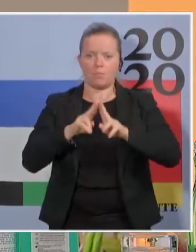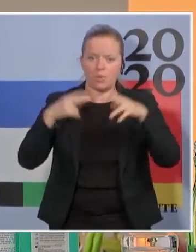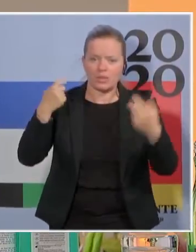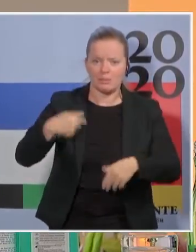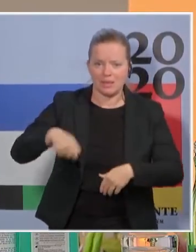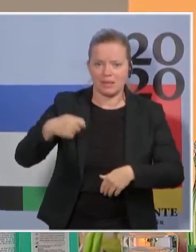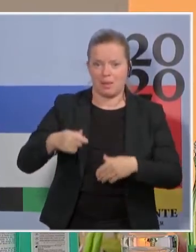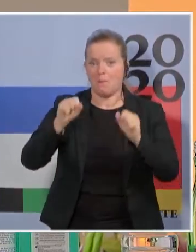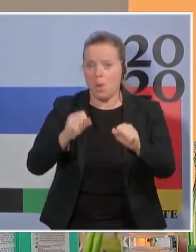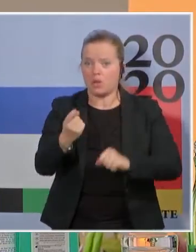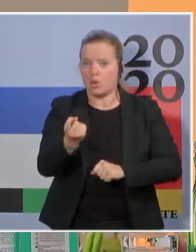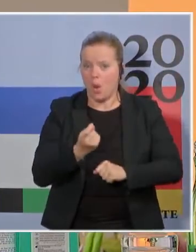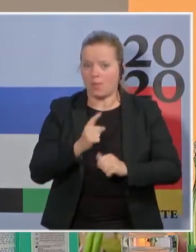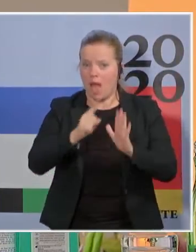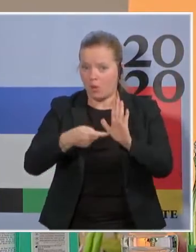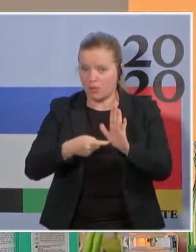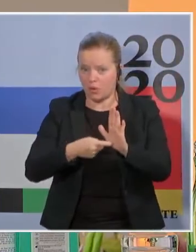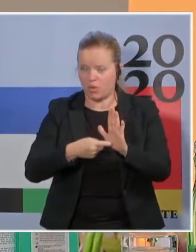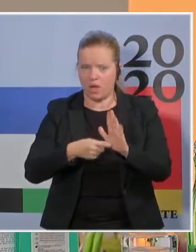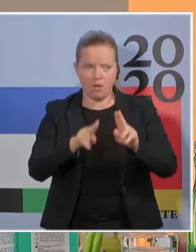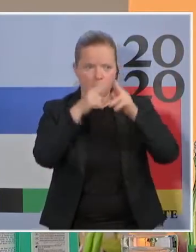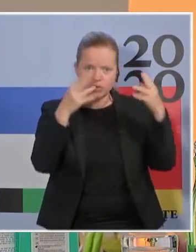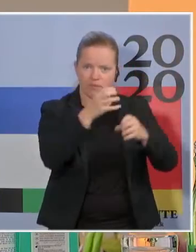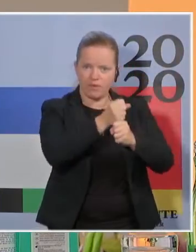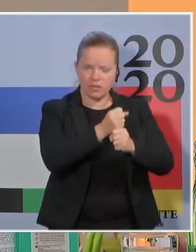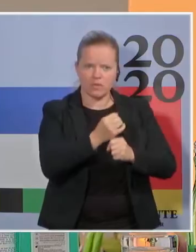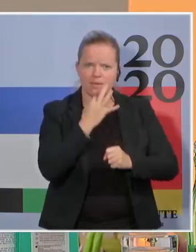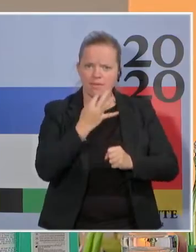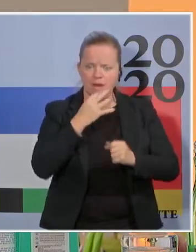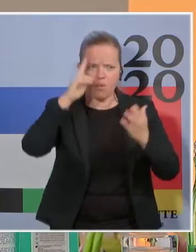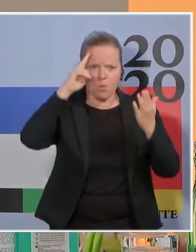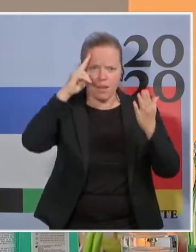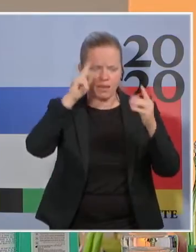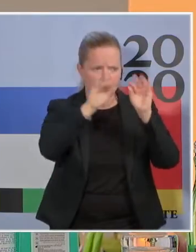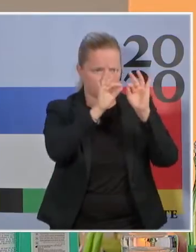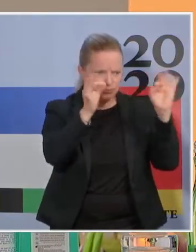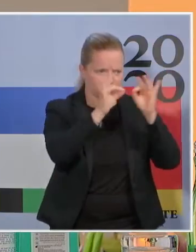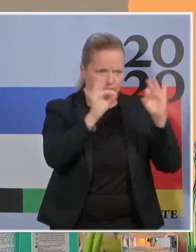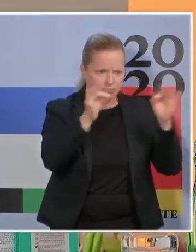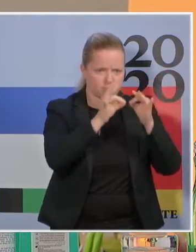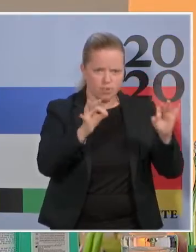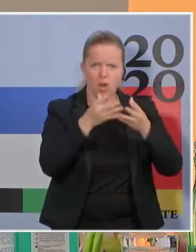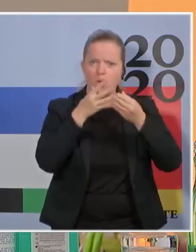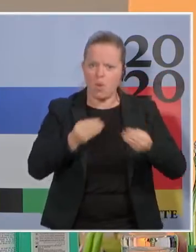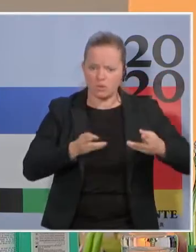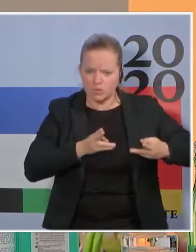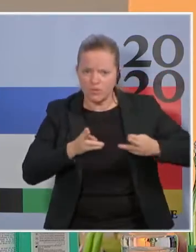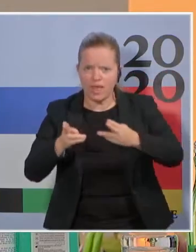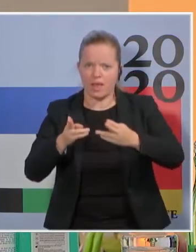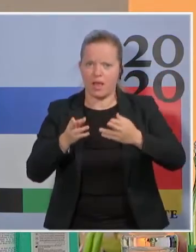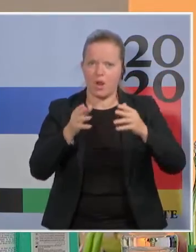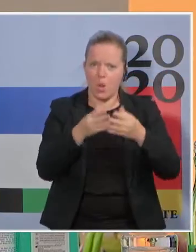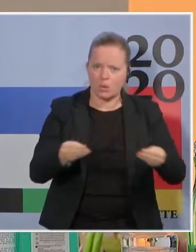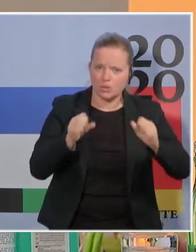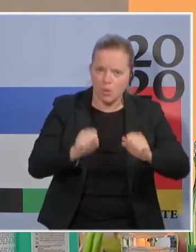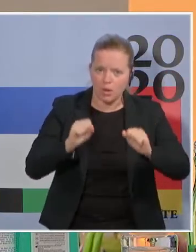stehen können, durchgedacht und sich Lösungsmöglichkeiten, Lösungswege überlegt haben. Und